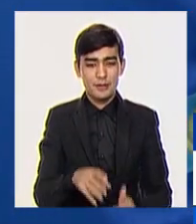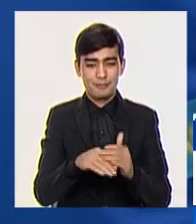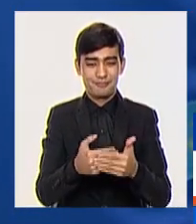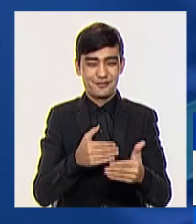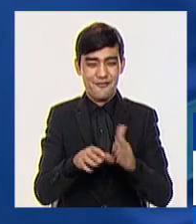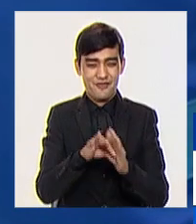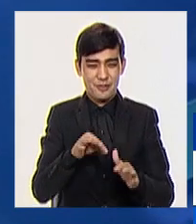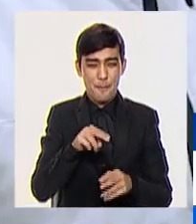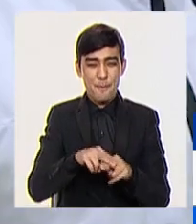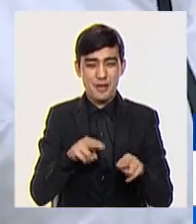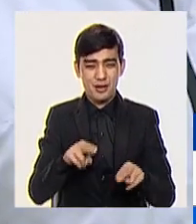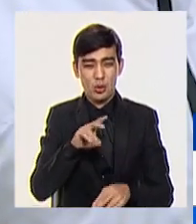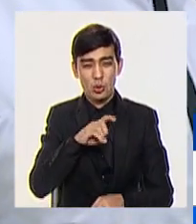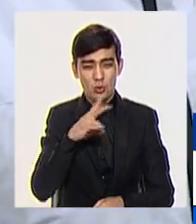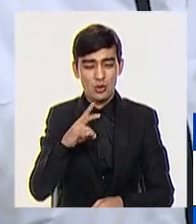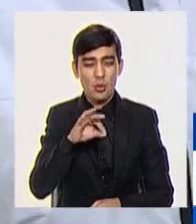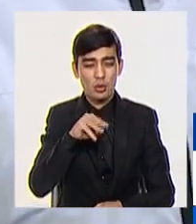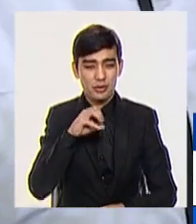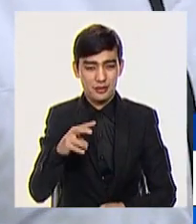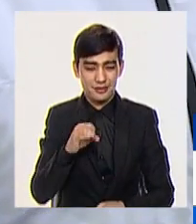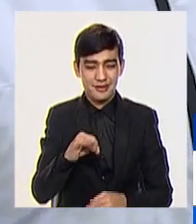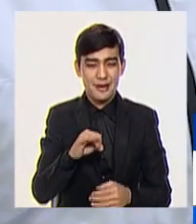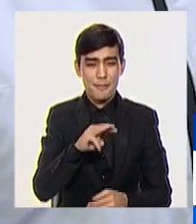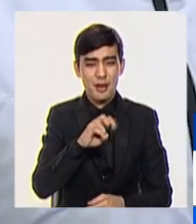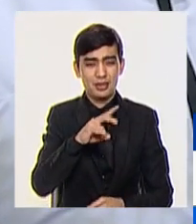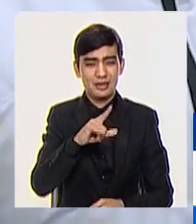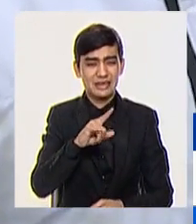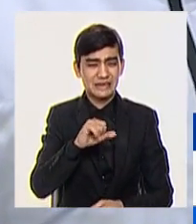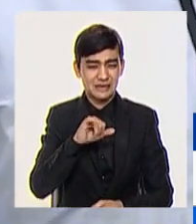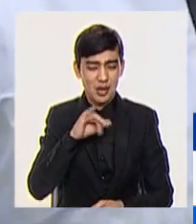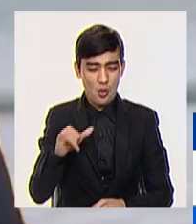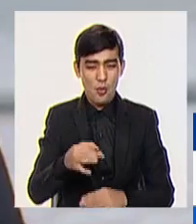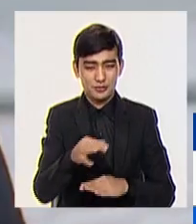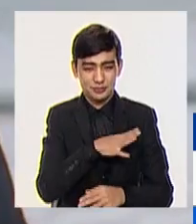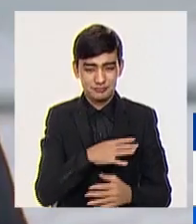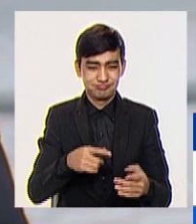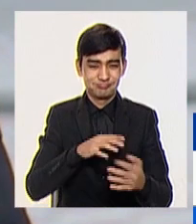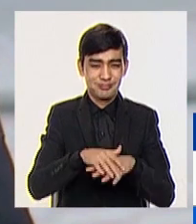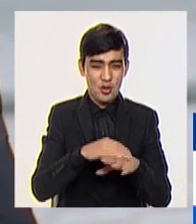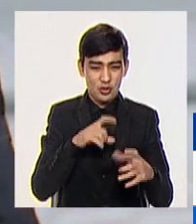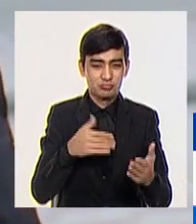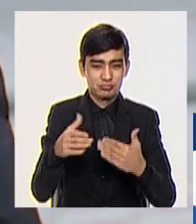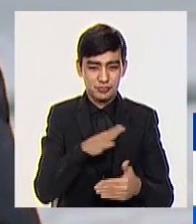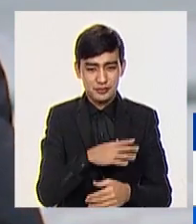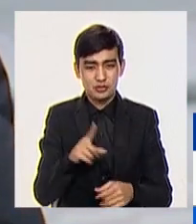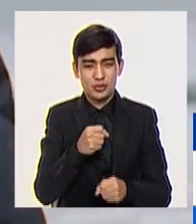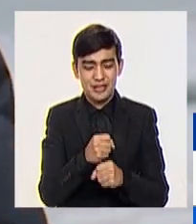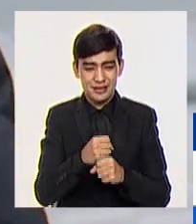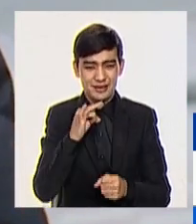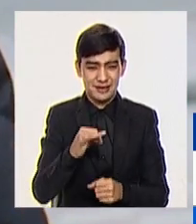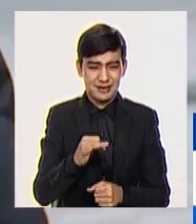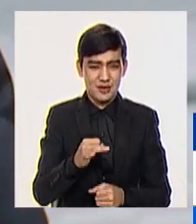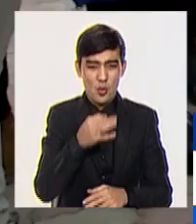Предвыборную программу партия «Нур Отан» разъяснила жителям Мангистауской области. Собравшиеся поддержали инициативу об